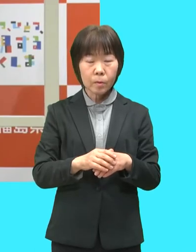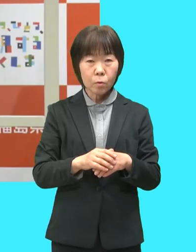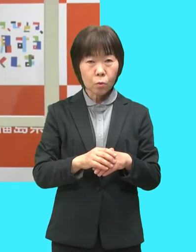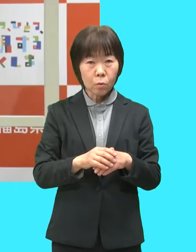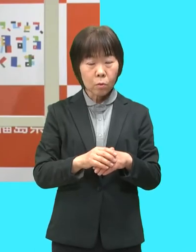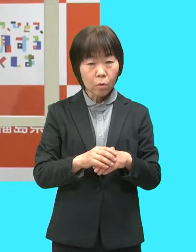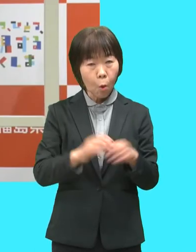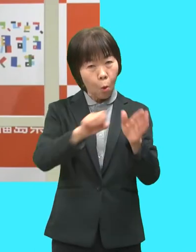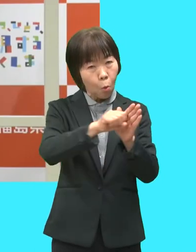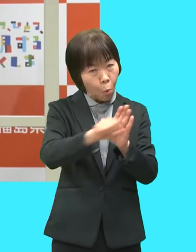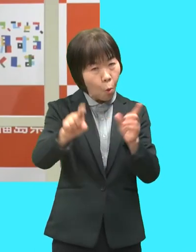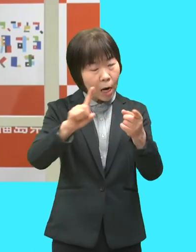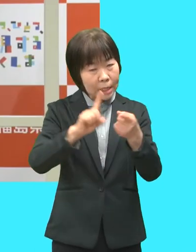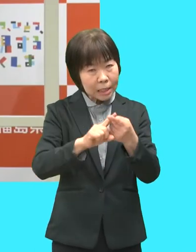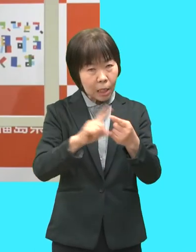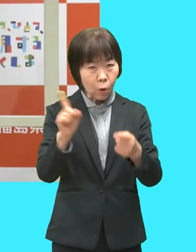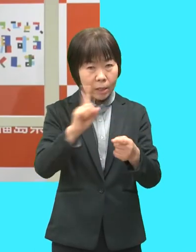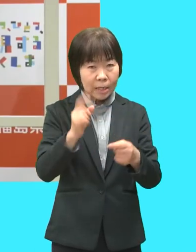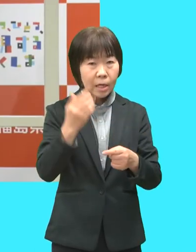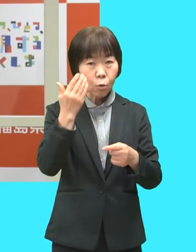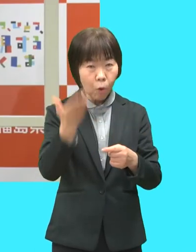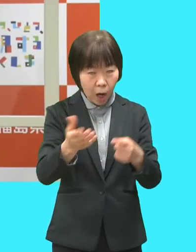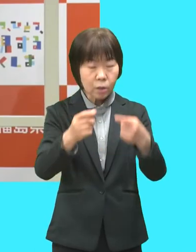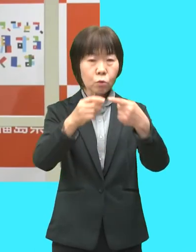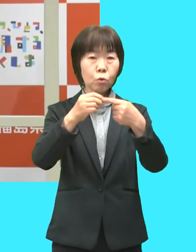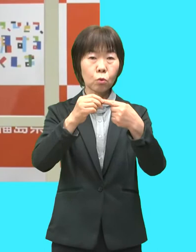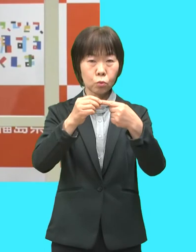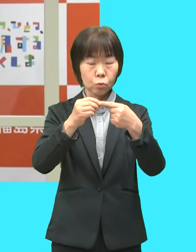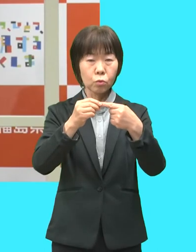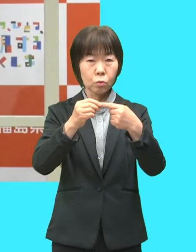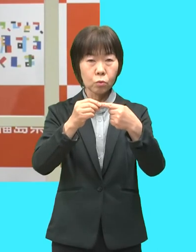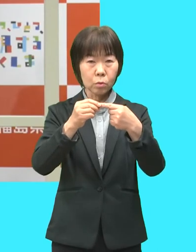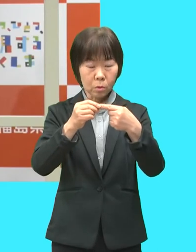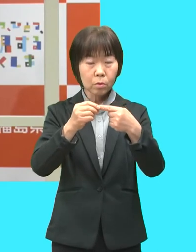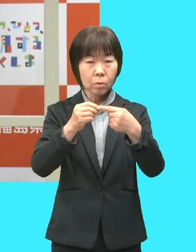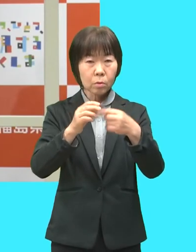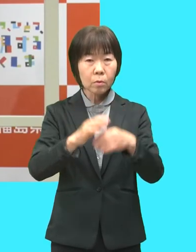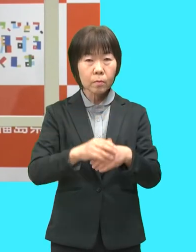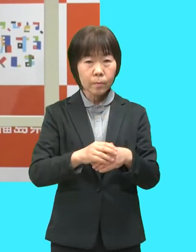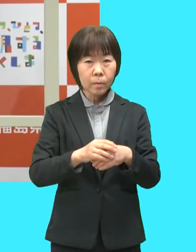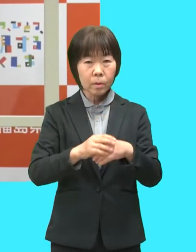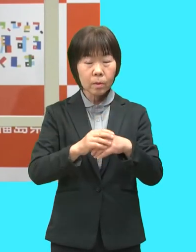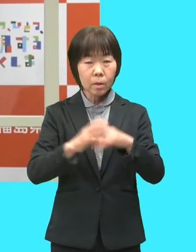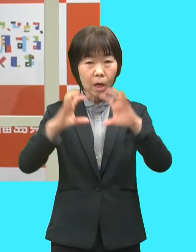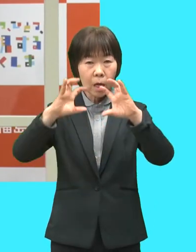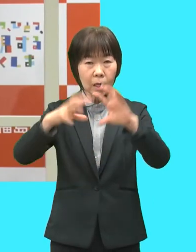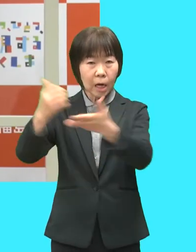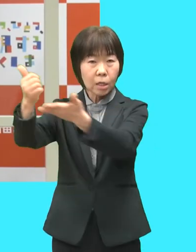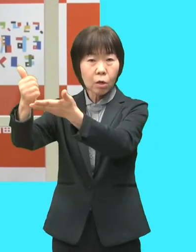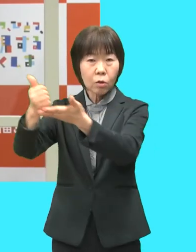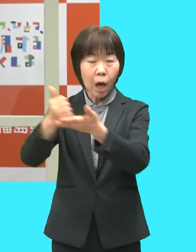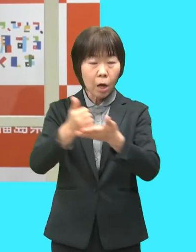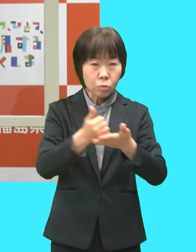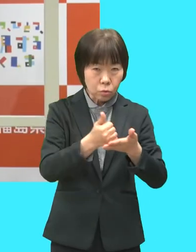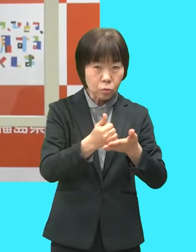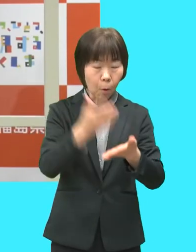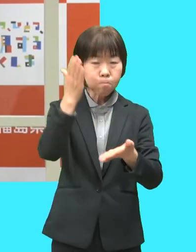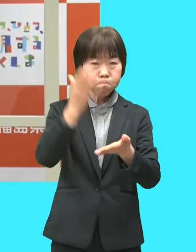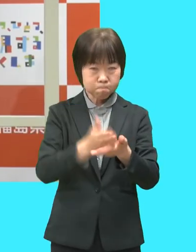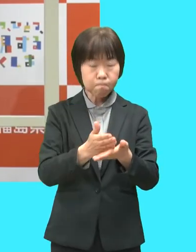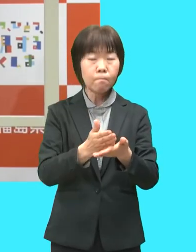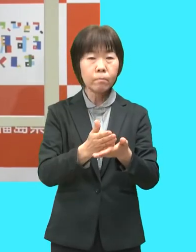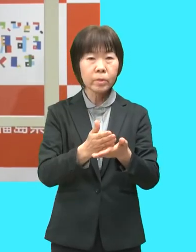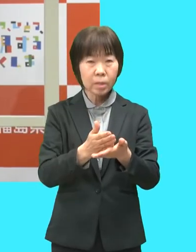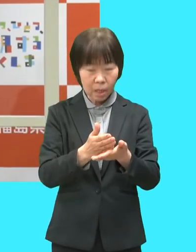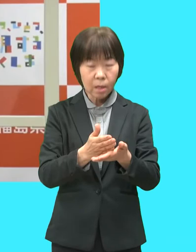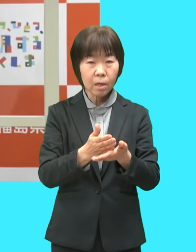どういうものが効果的になりうるのかということが1点、海外客 の来日を見送るということ